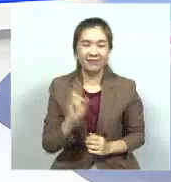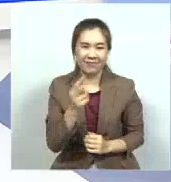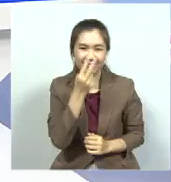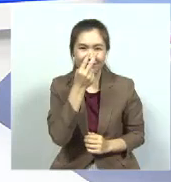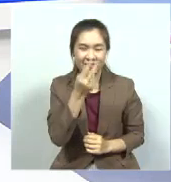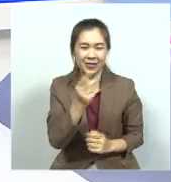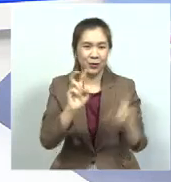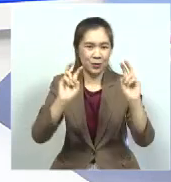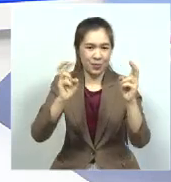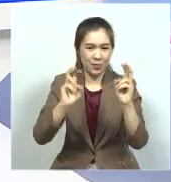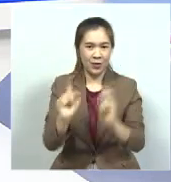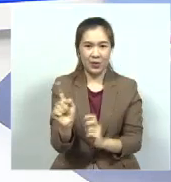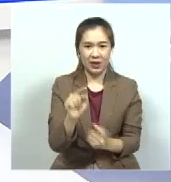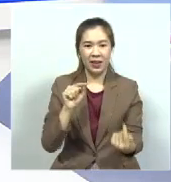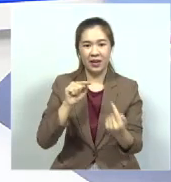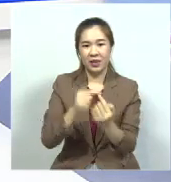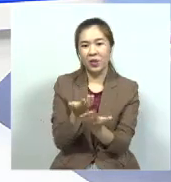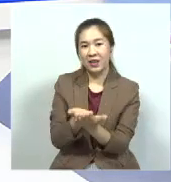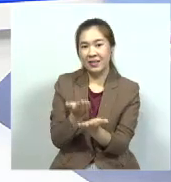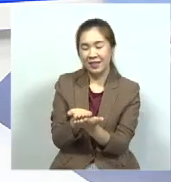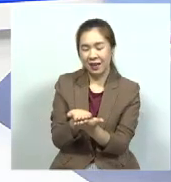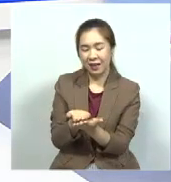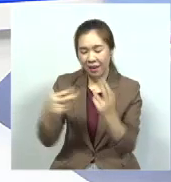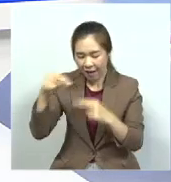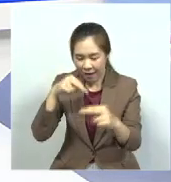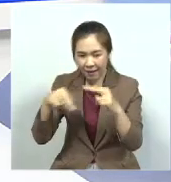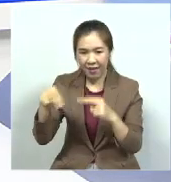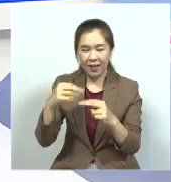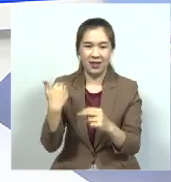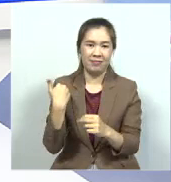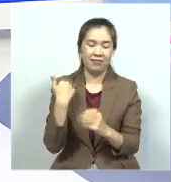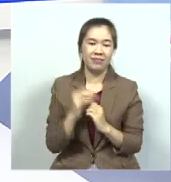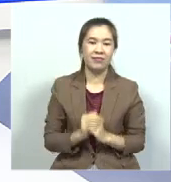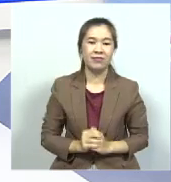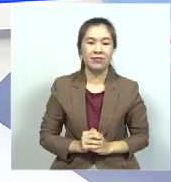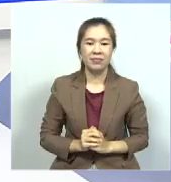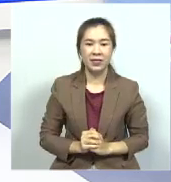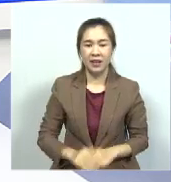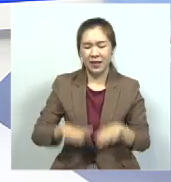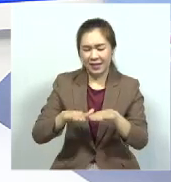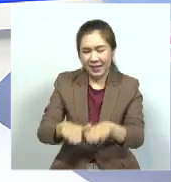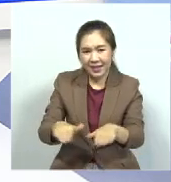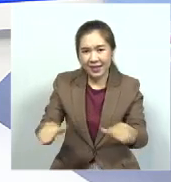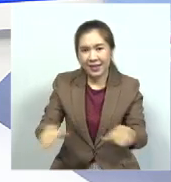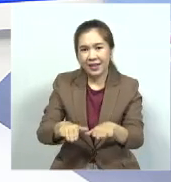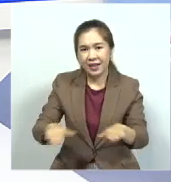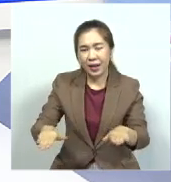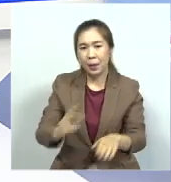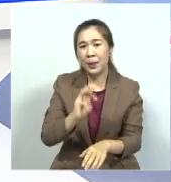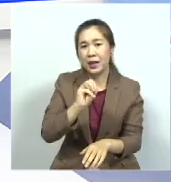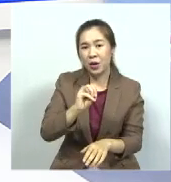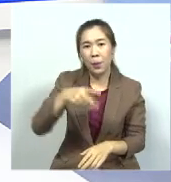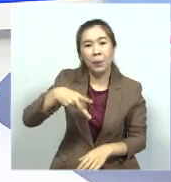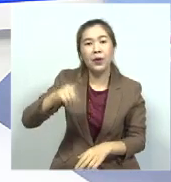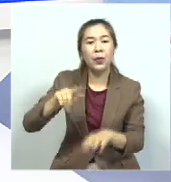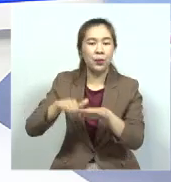มาดูอีกหนึ่งเรื่องถ้าพูดถึงเรื่องการหารายได้ตอนนี้หลายๆคนเชื่อว่าตั้งแต่น้องๆตัวเล็กๆมัธยมประ